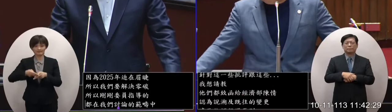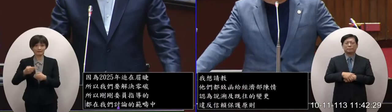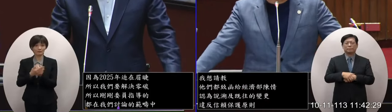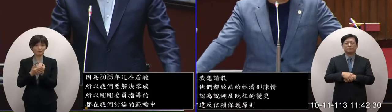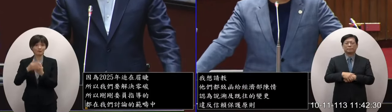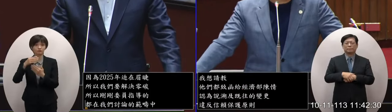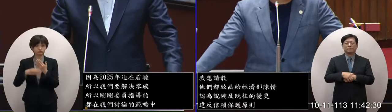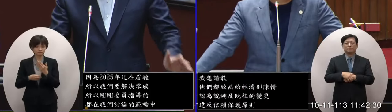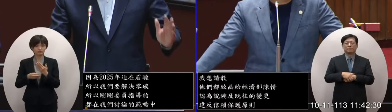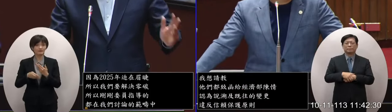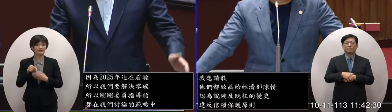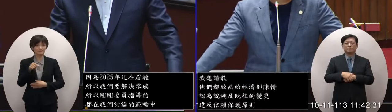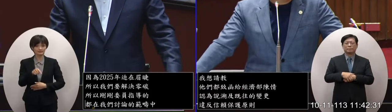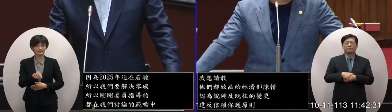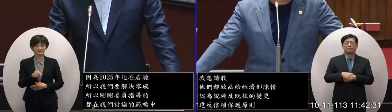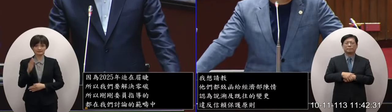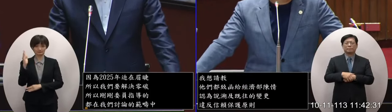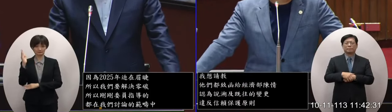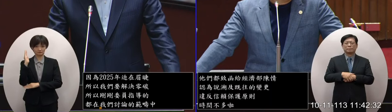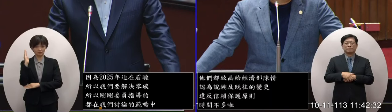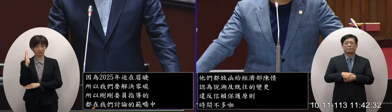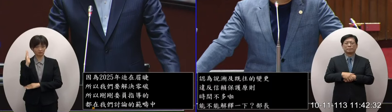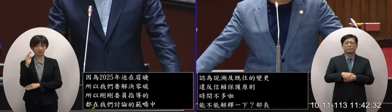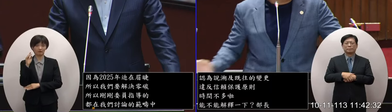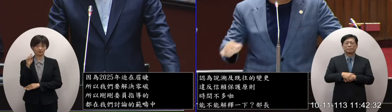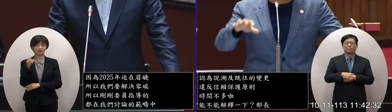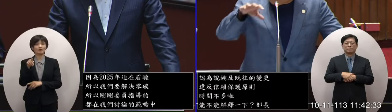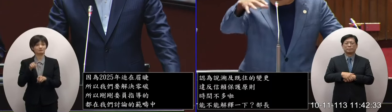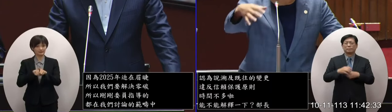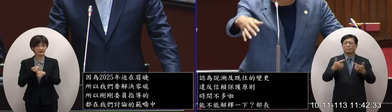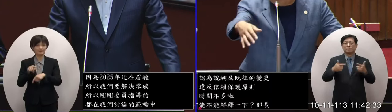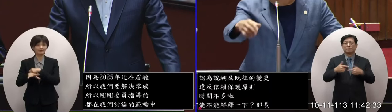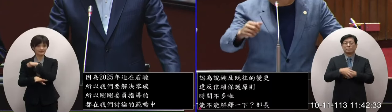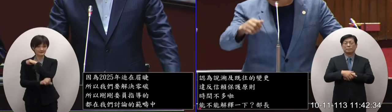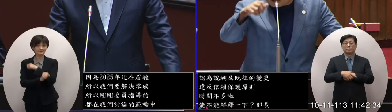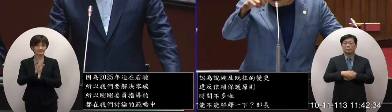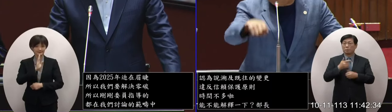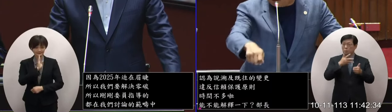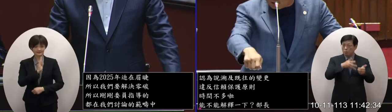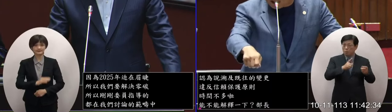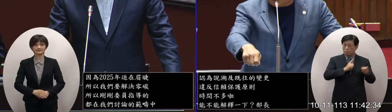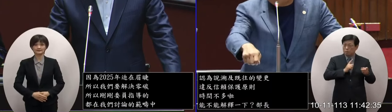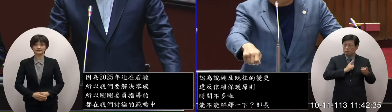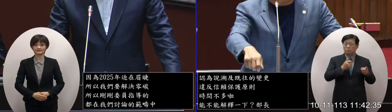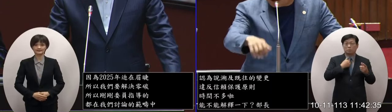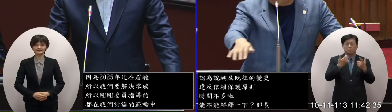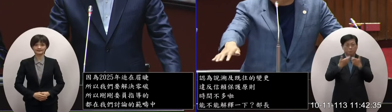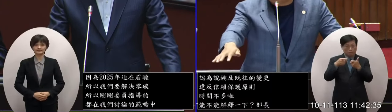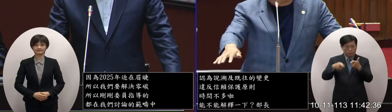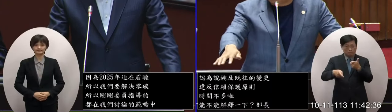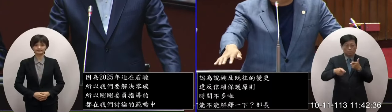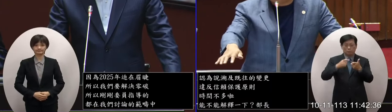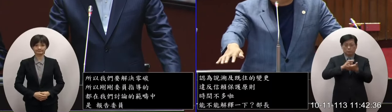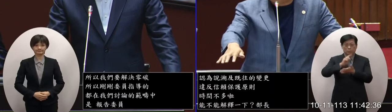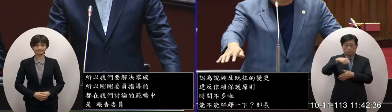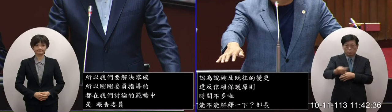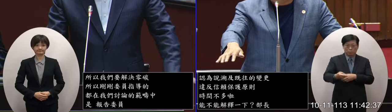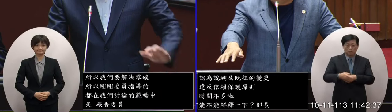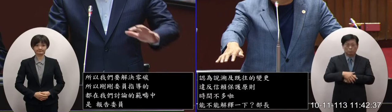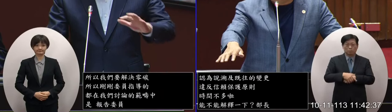则就是政府一贯这个施政的这个基本原则。 不是，我不是要问这个，我要问说你要如何去因应后